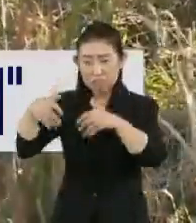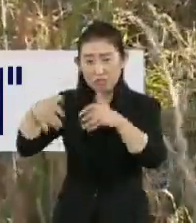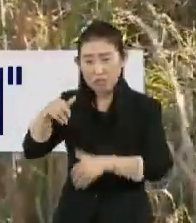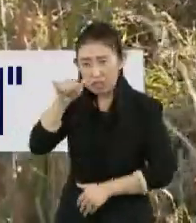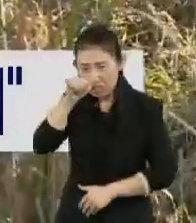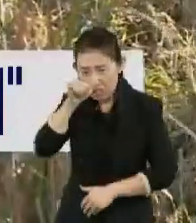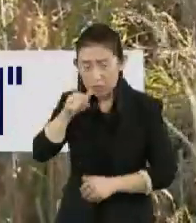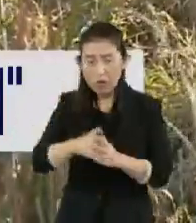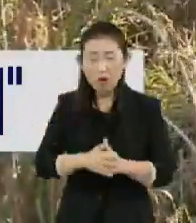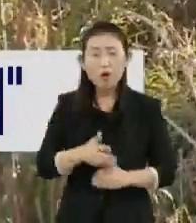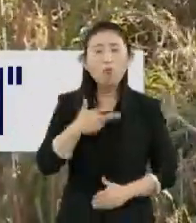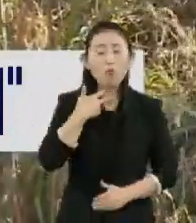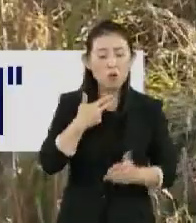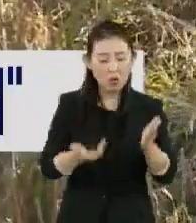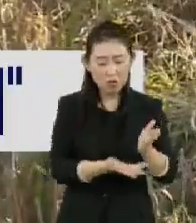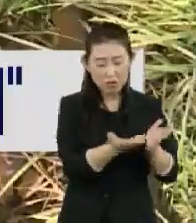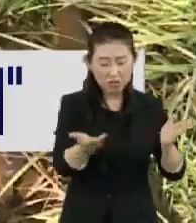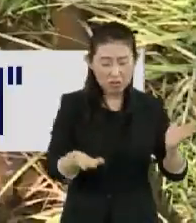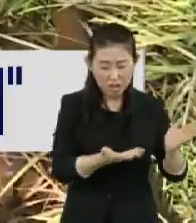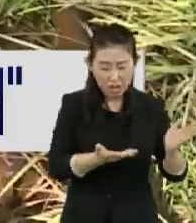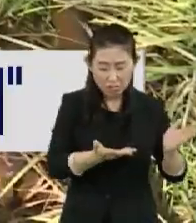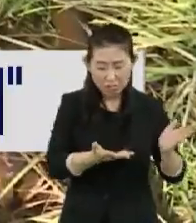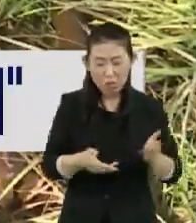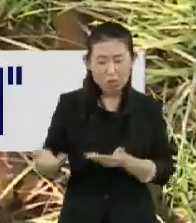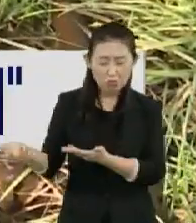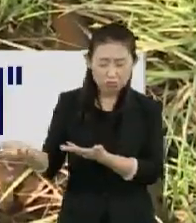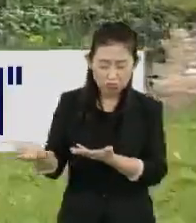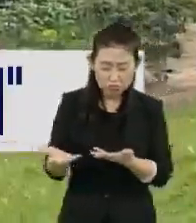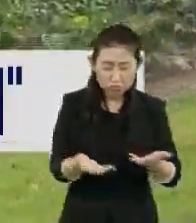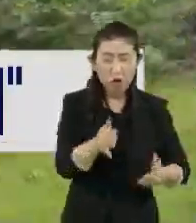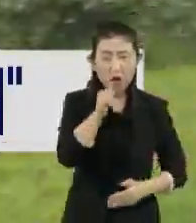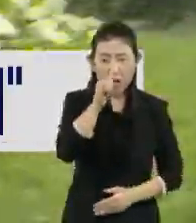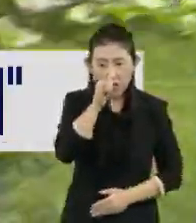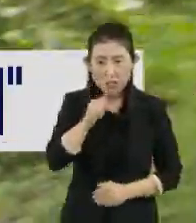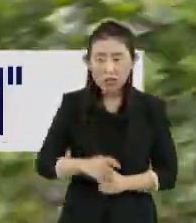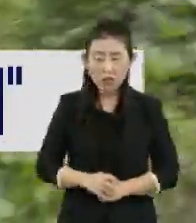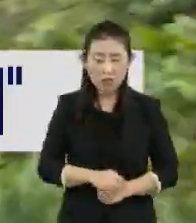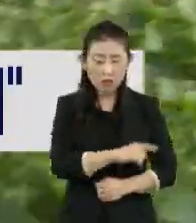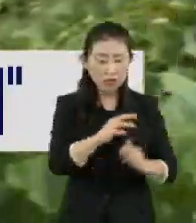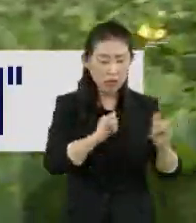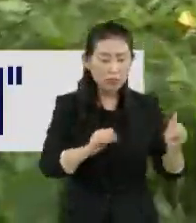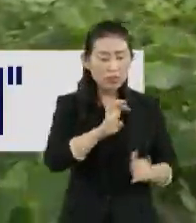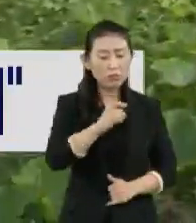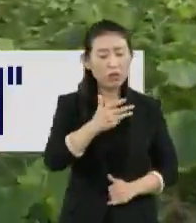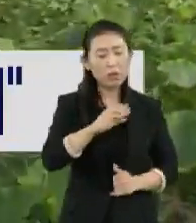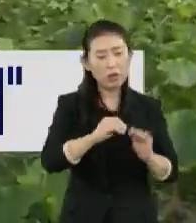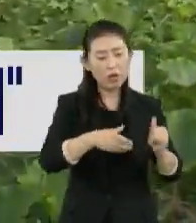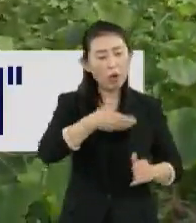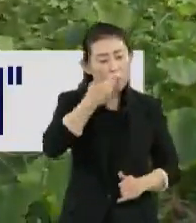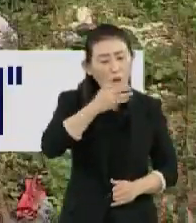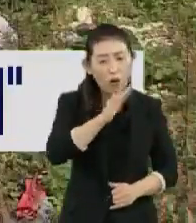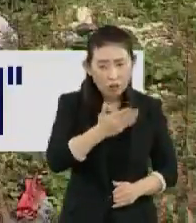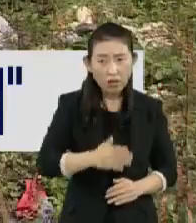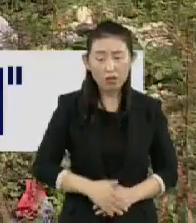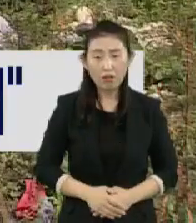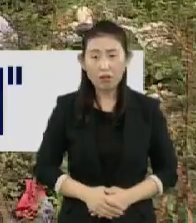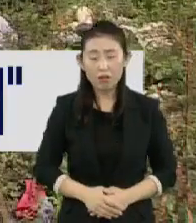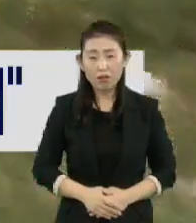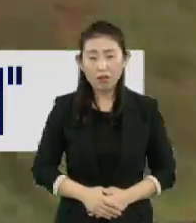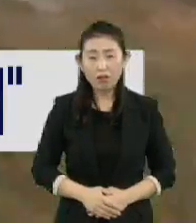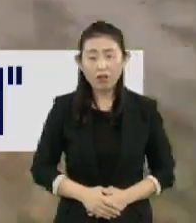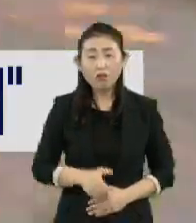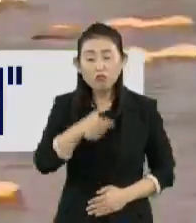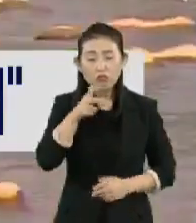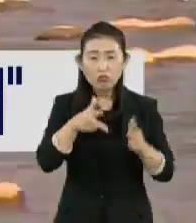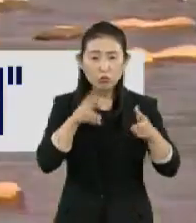오염수가 보령 땜 과 이어지는 지천으로 흘러 간다 며 48만 명 의 식수원인 만큼 충남도와 수자원 공사에